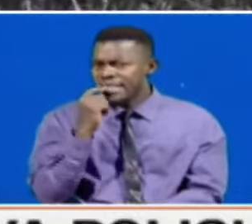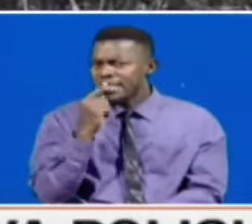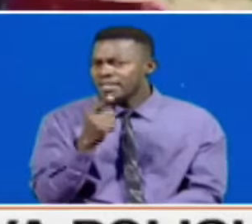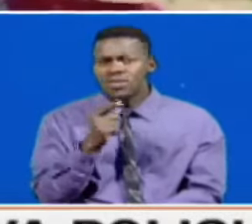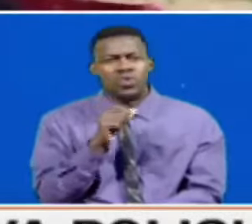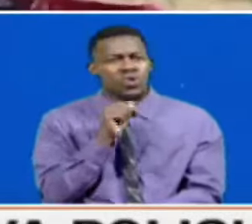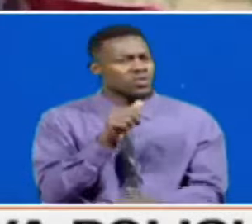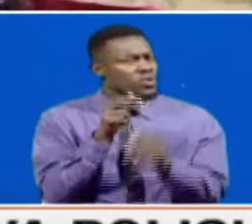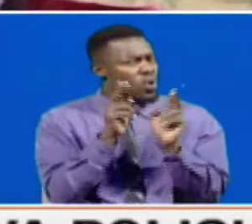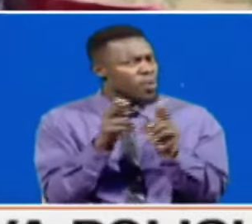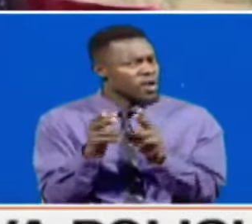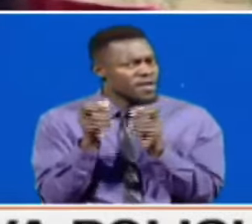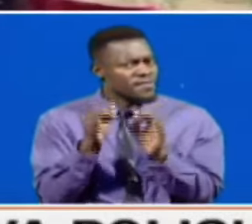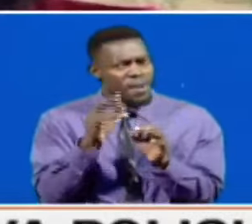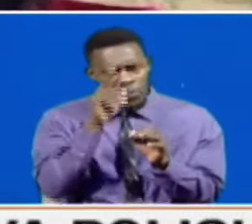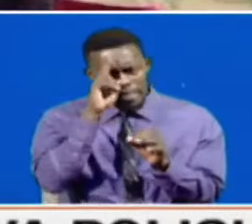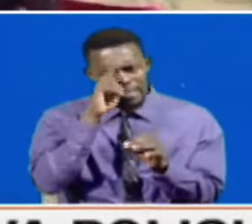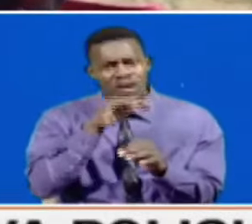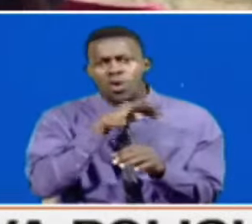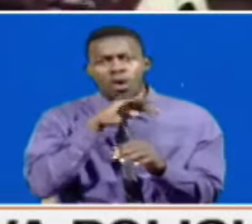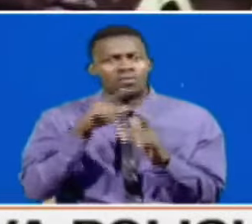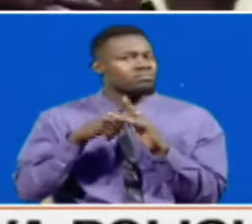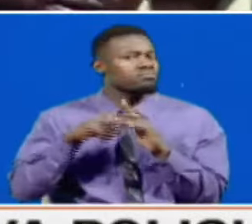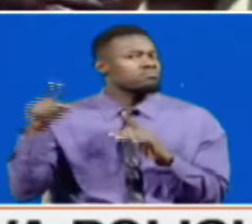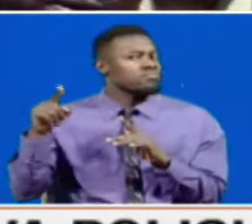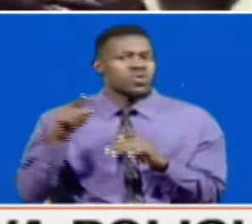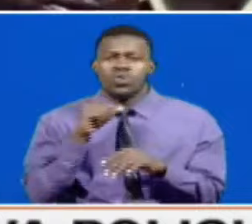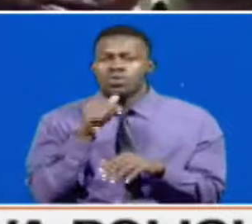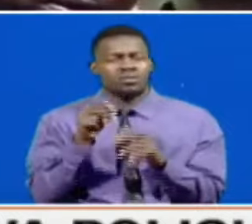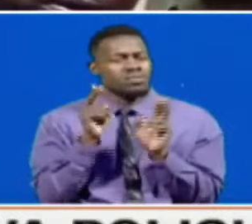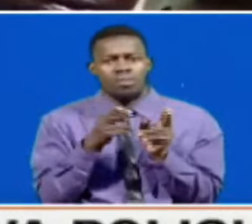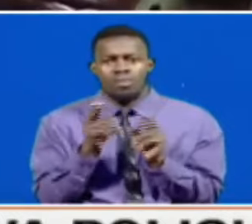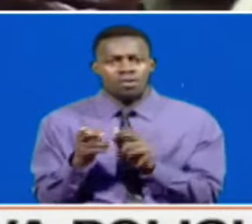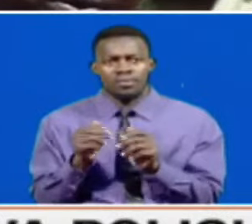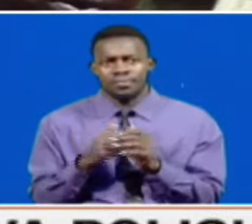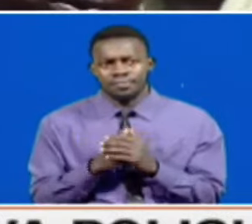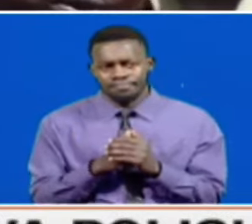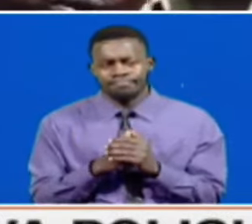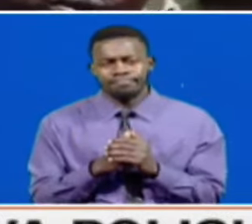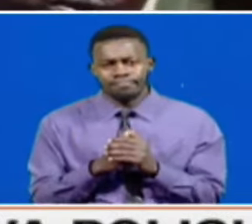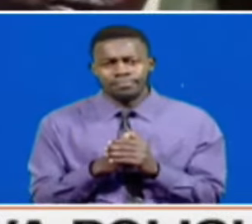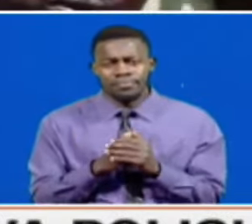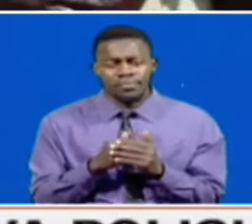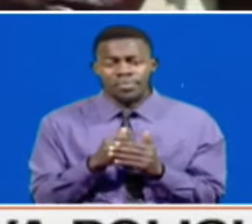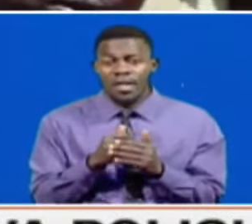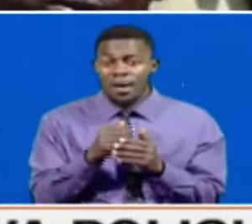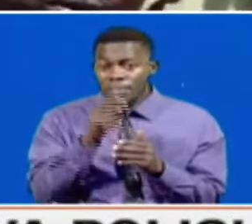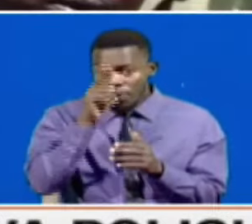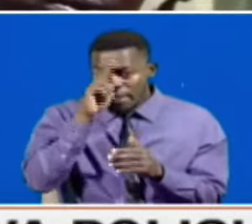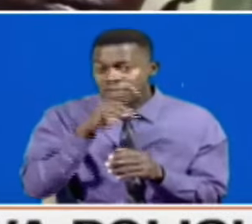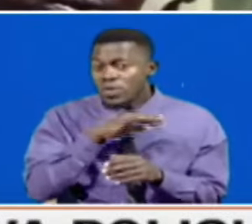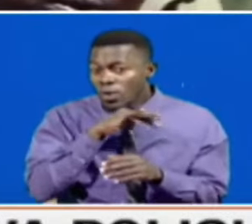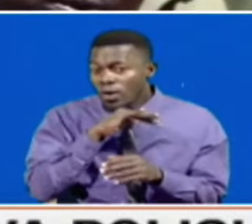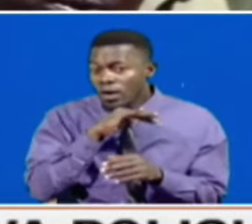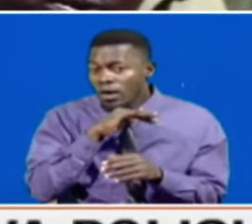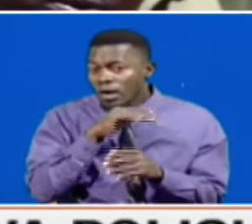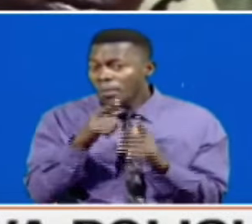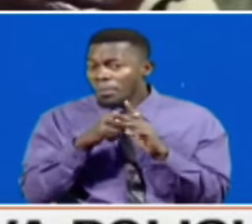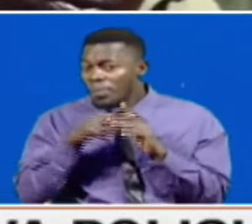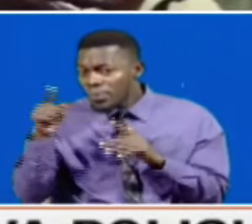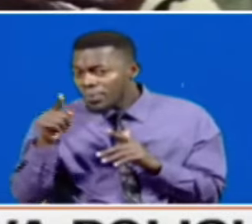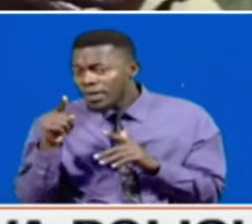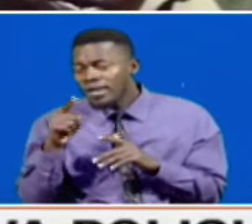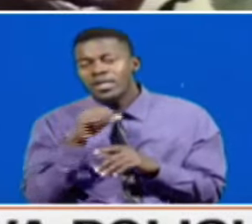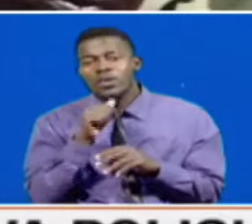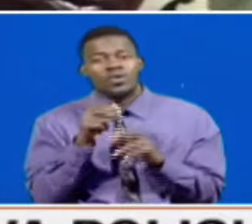kubwa polisi kowa kwa kawaida Sio rahisi mbo wa polisi kote